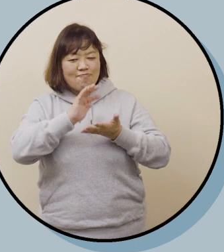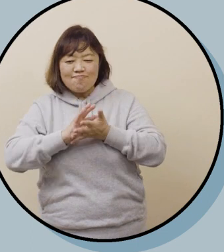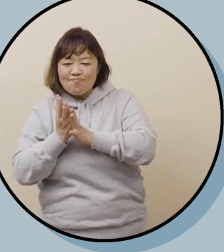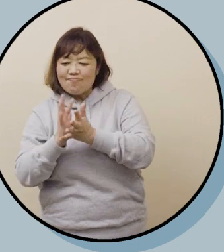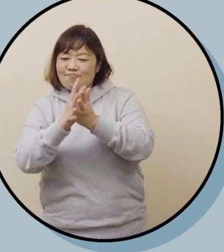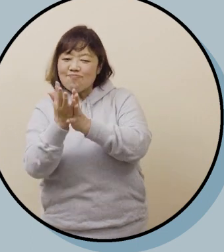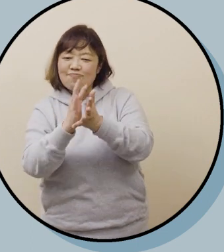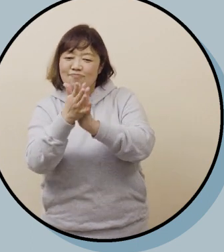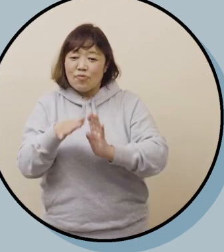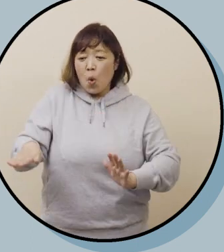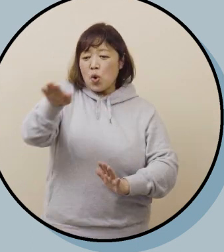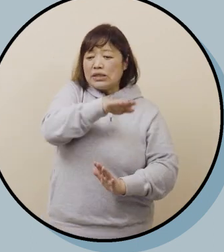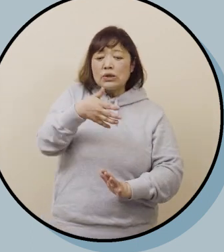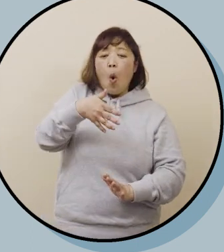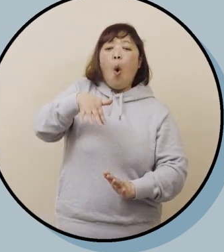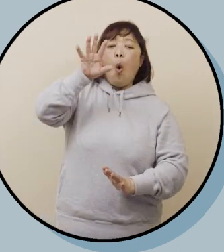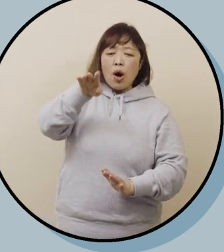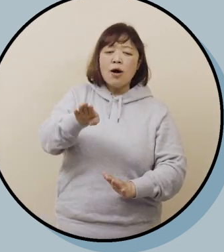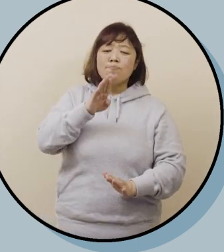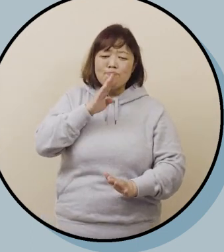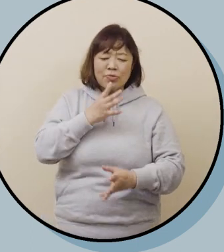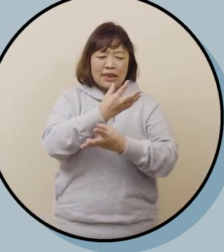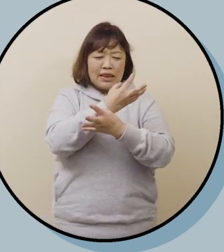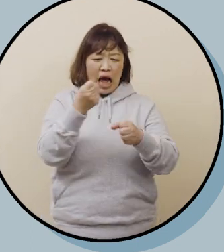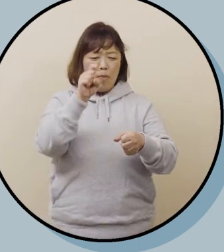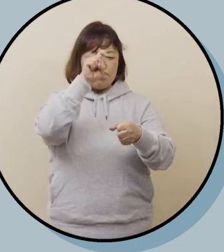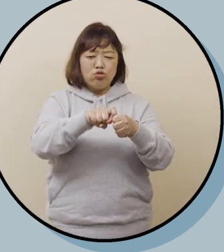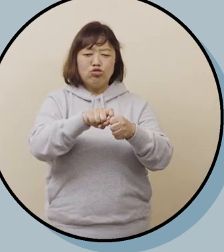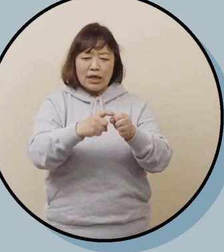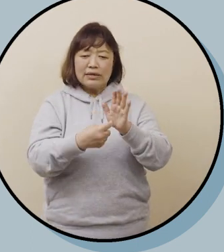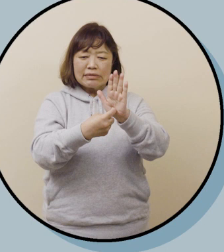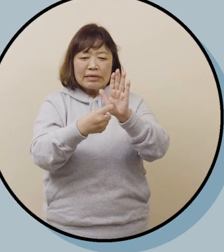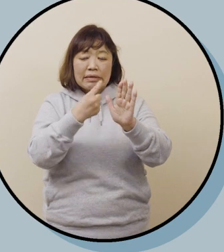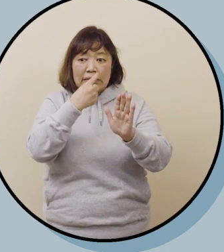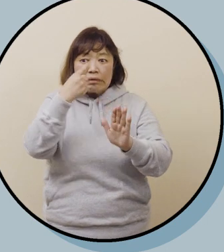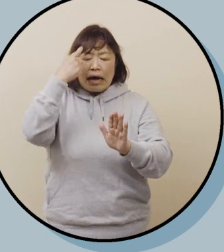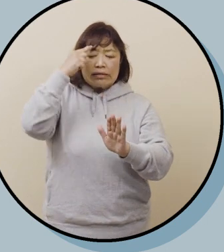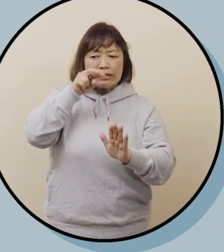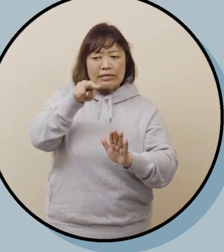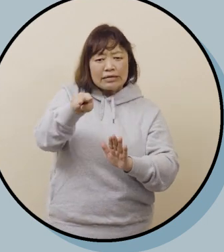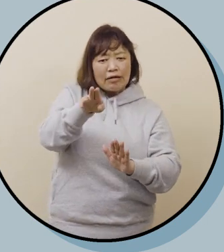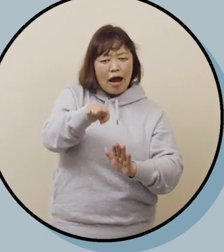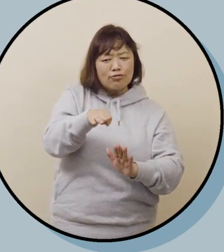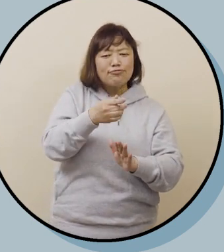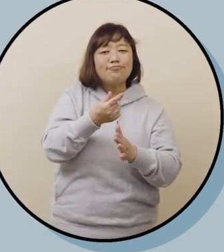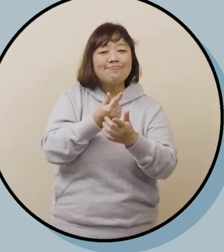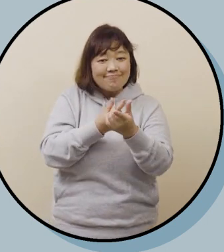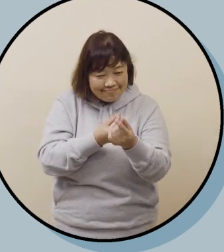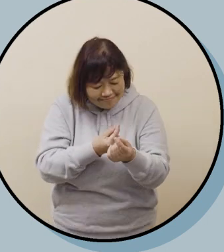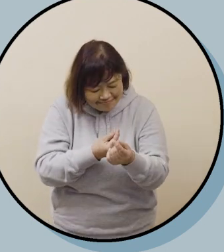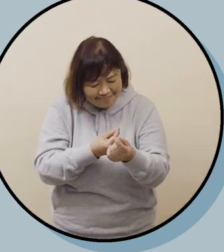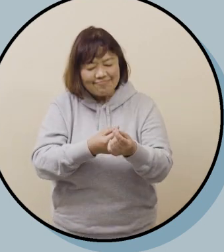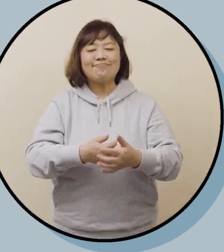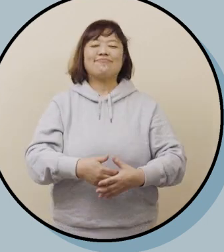人たちの中で変わってったりするそうですよっぽど多目的な感じが